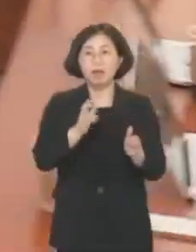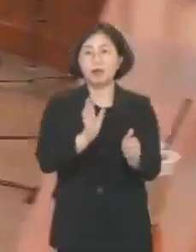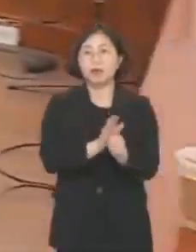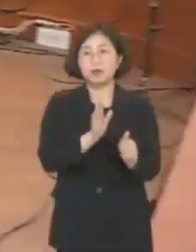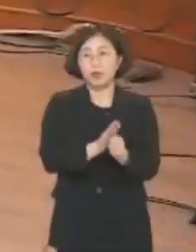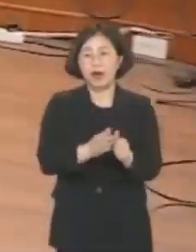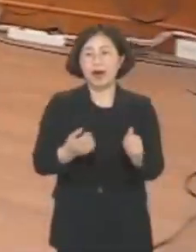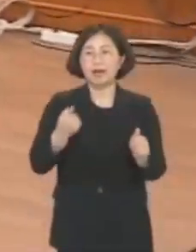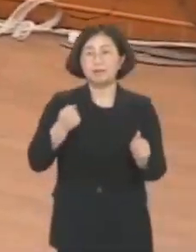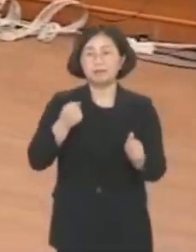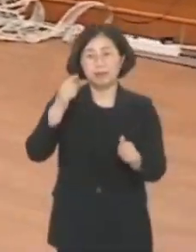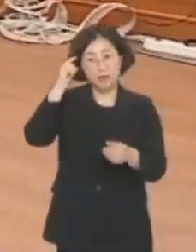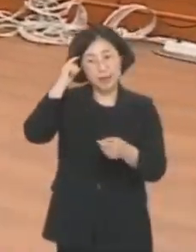보면